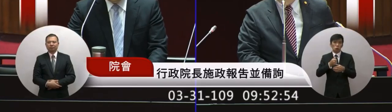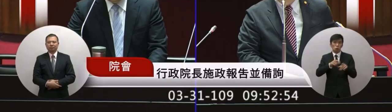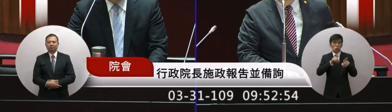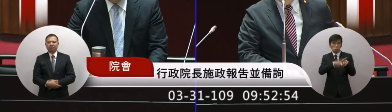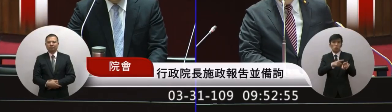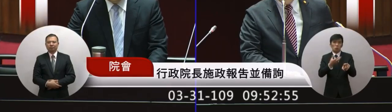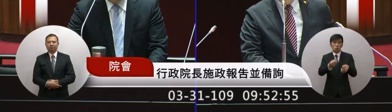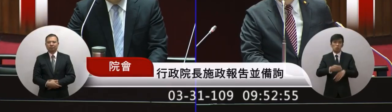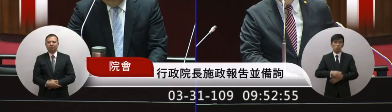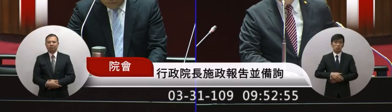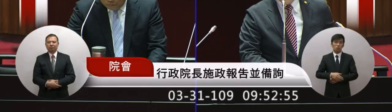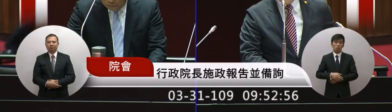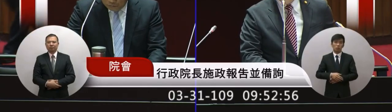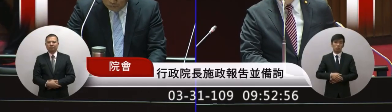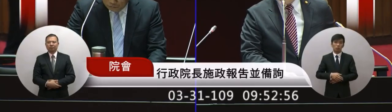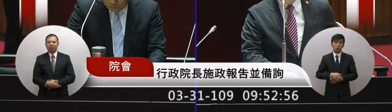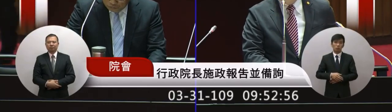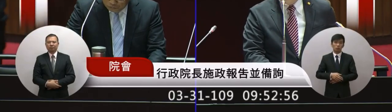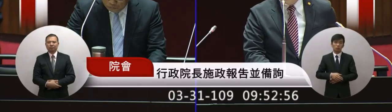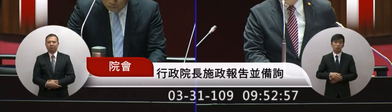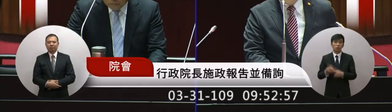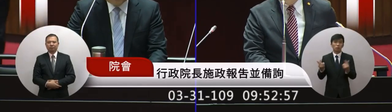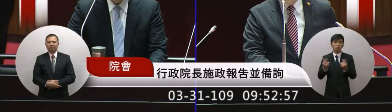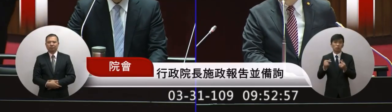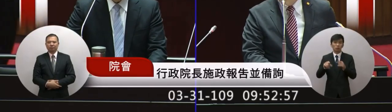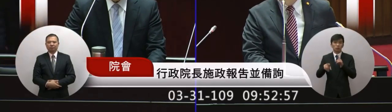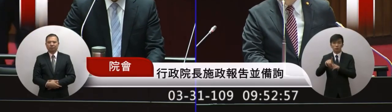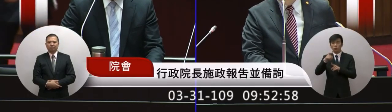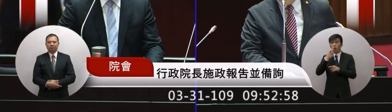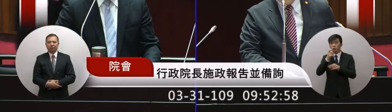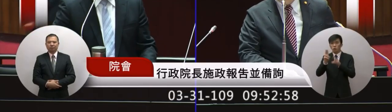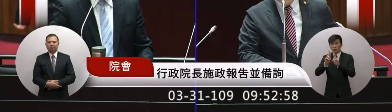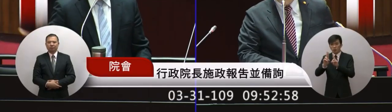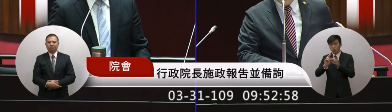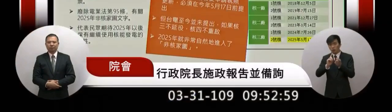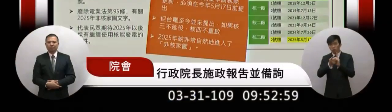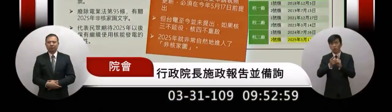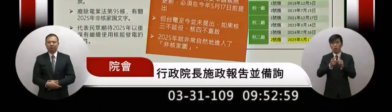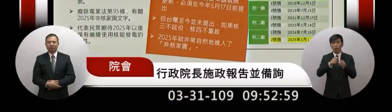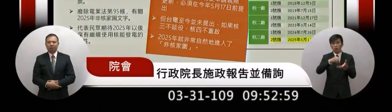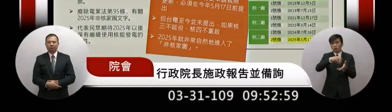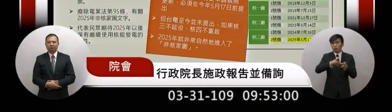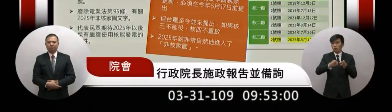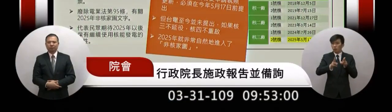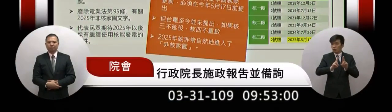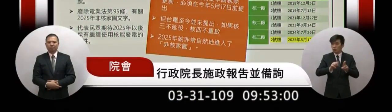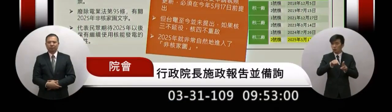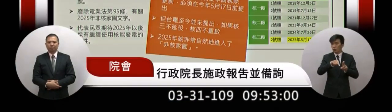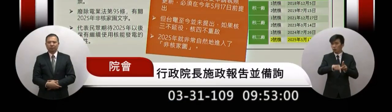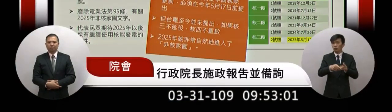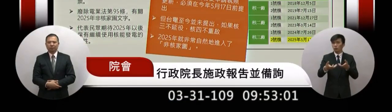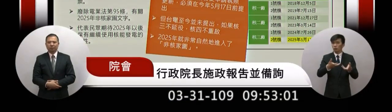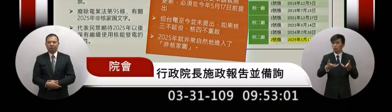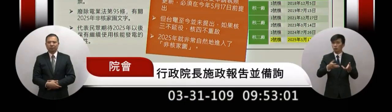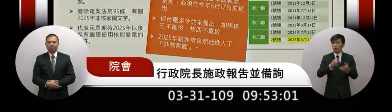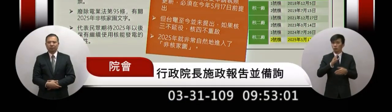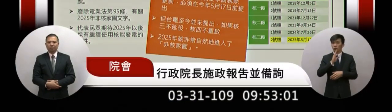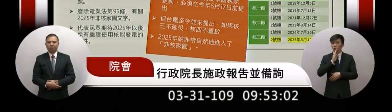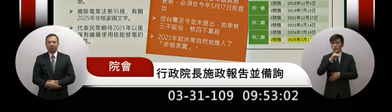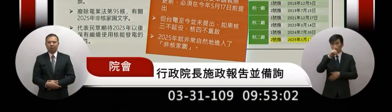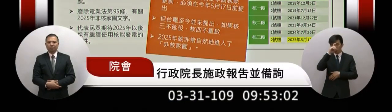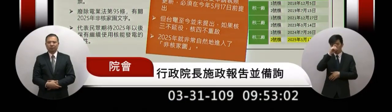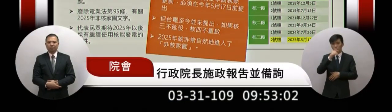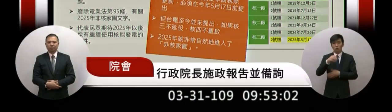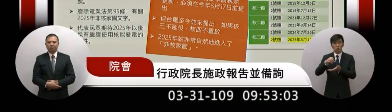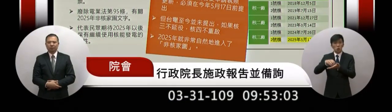改变哈。那实质的部分就是说，以核养绿公投，其实它某一个部分，它想要去提的一个地方，就是核